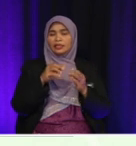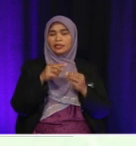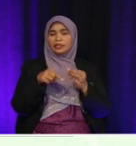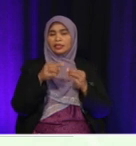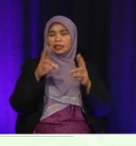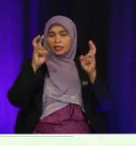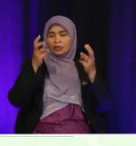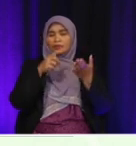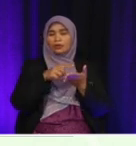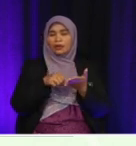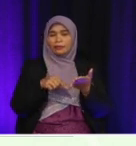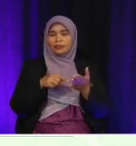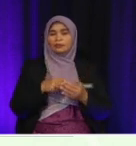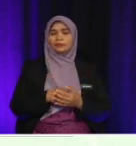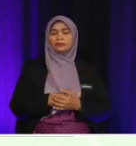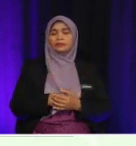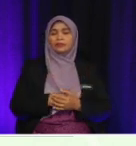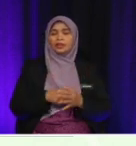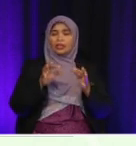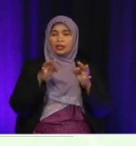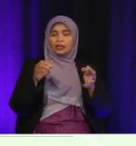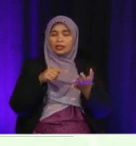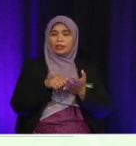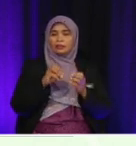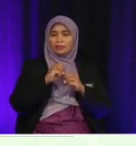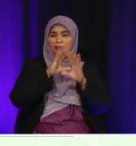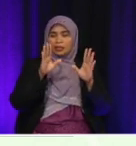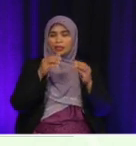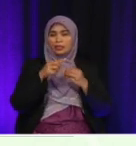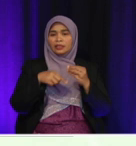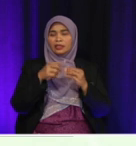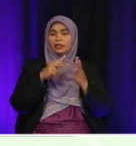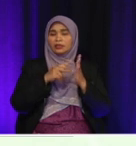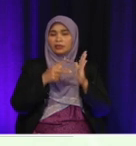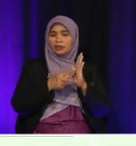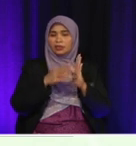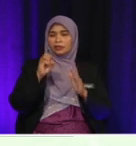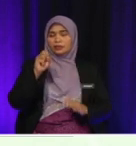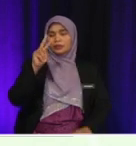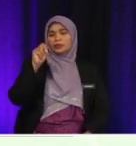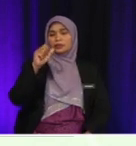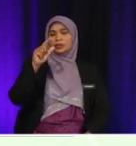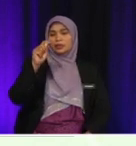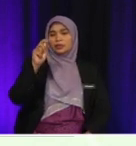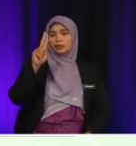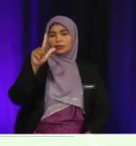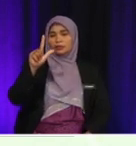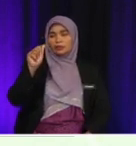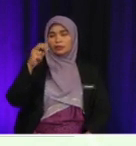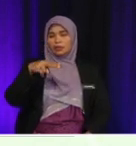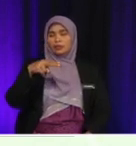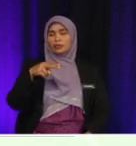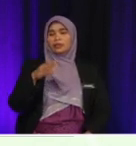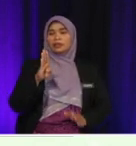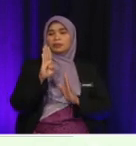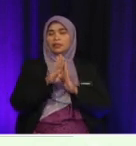ialah sunnatullah ya ayat atas menerangkan tentang konsep sunatullah berdasarkan ayat di atas